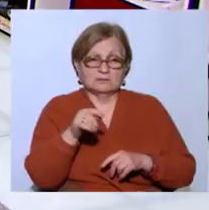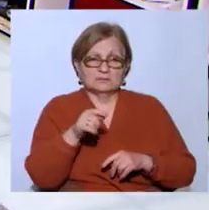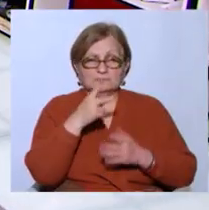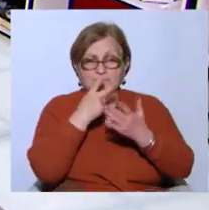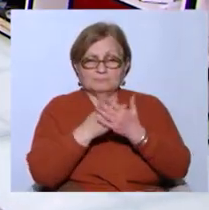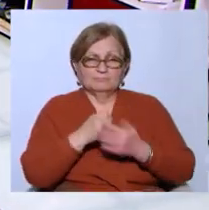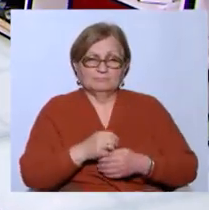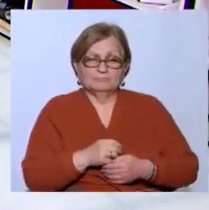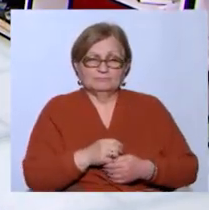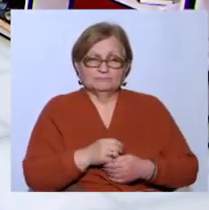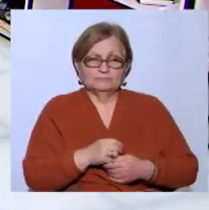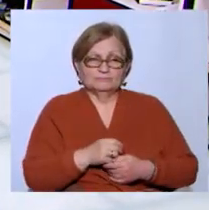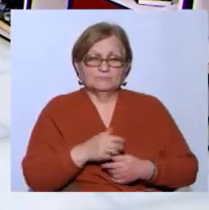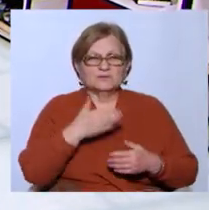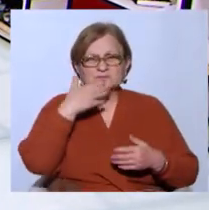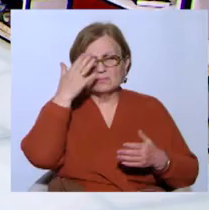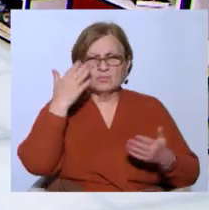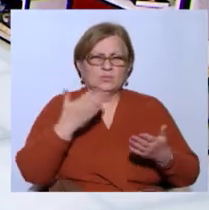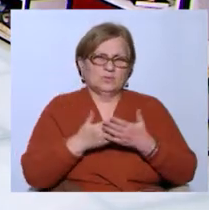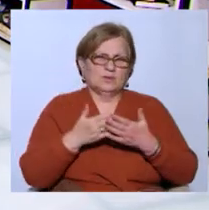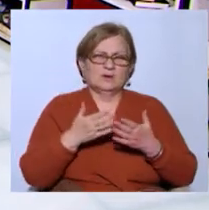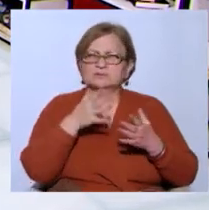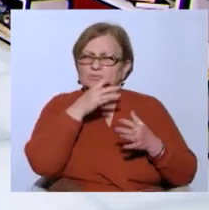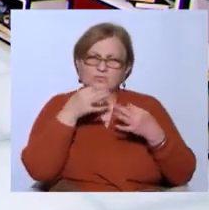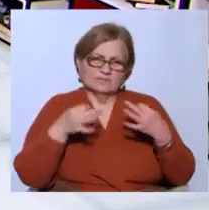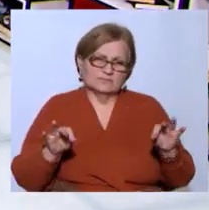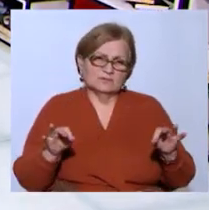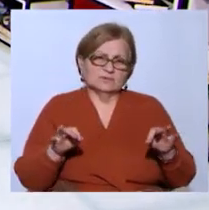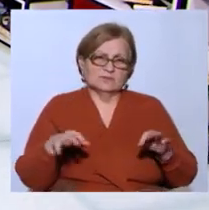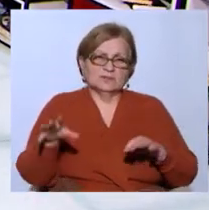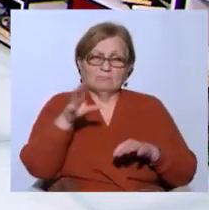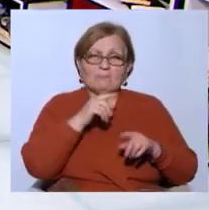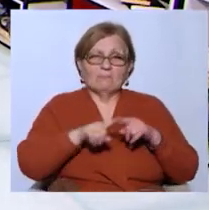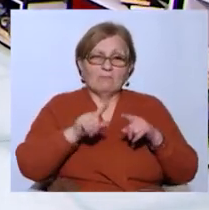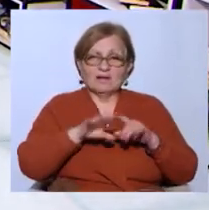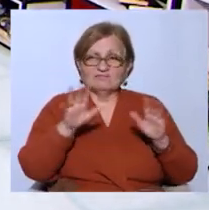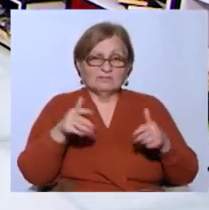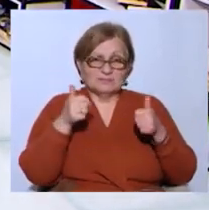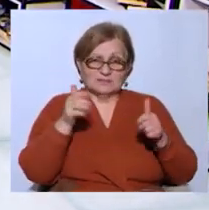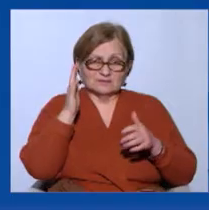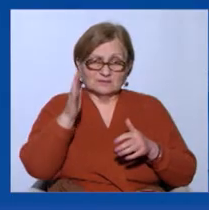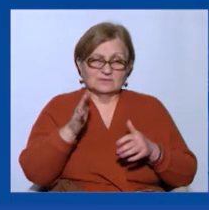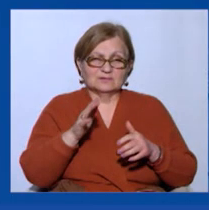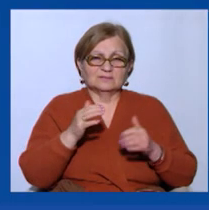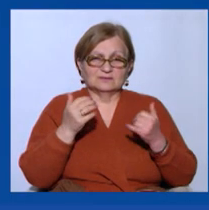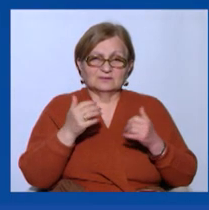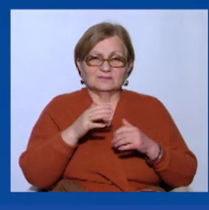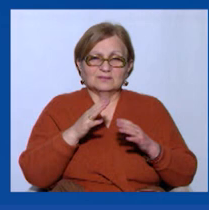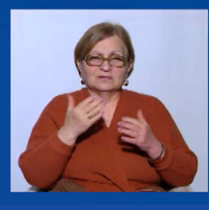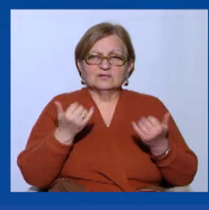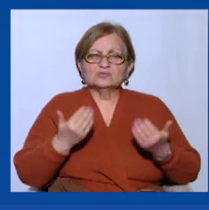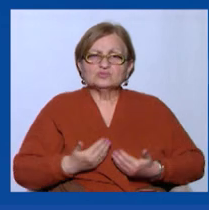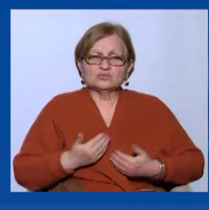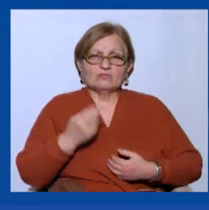აი სიტყვაზე ზაფხულია, თავისუფალი დრო გაქვთ, იმედია ყველაფერი მალე კარგად იქნება, შეიძლება უკვე სოციალური